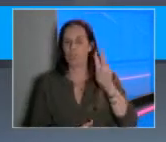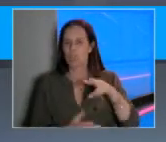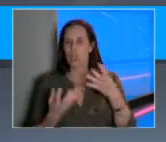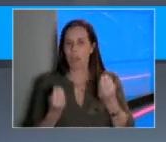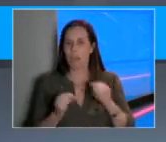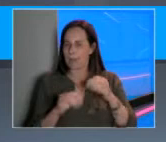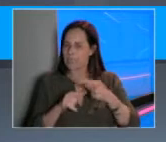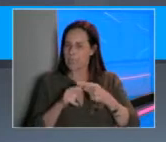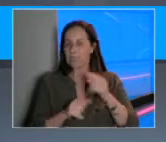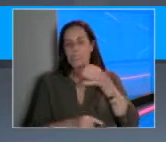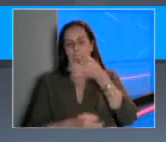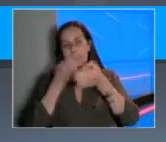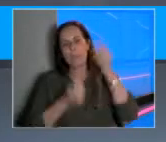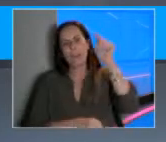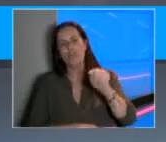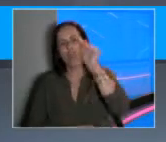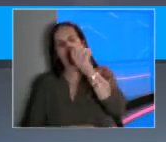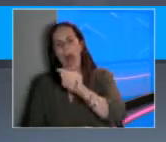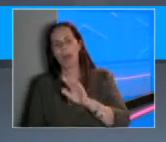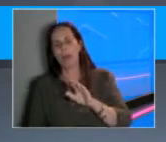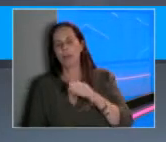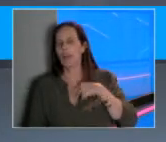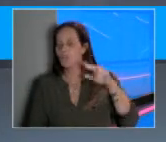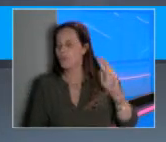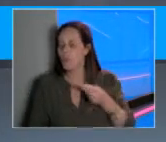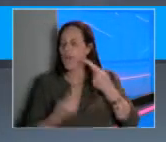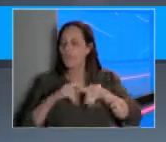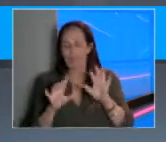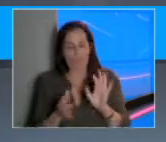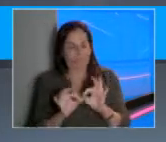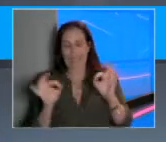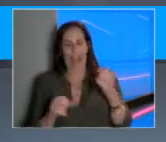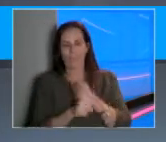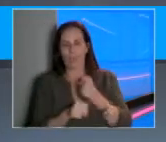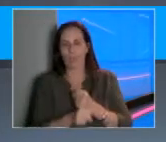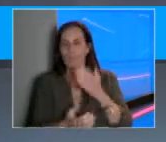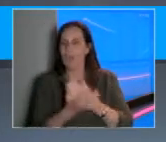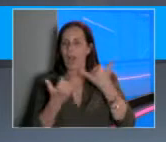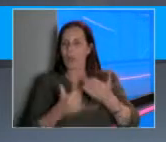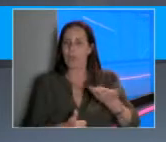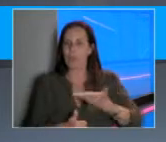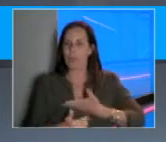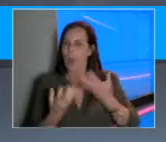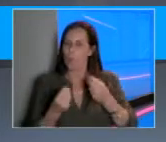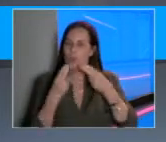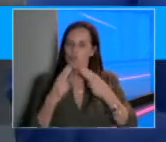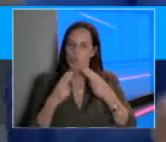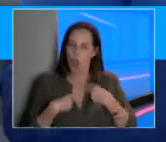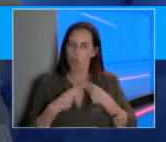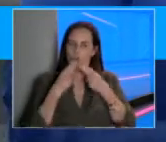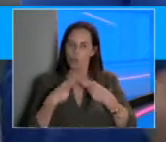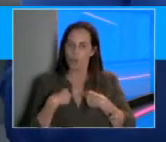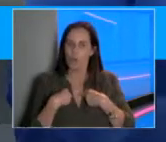הרבה באמת סימני שאלה, ואני מאמינה, שוב, אני חוזרת שהוועדה רק התחילה לעבוד, וכבר היום קיבלנו לא מעט תשובות,